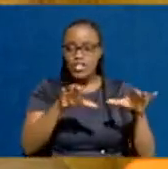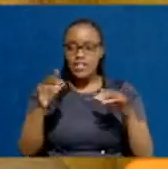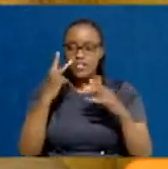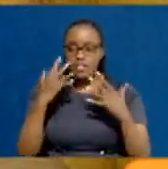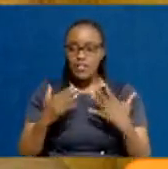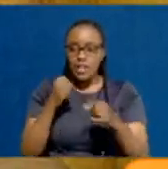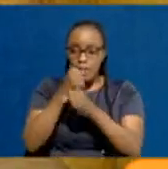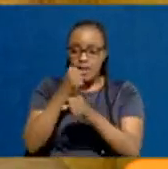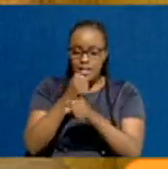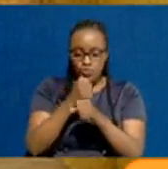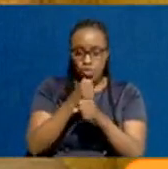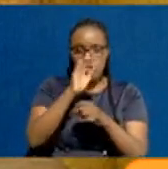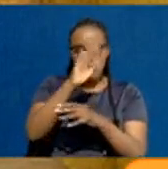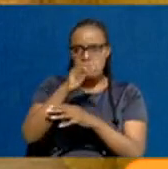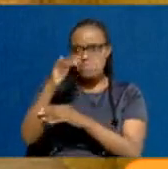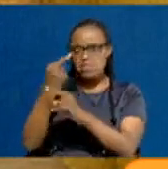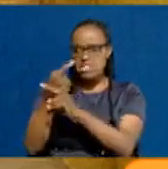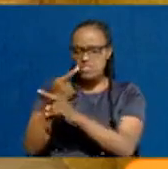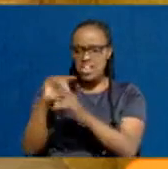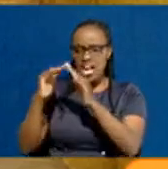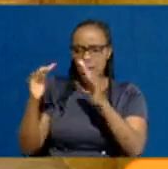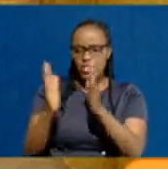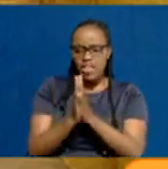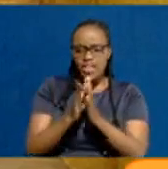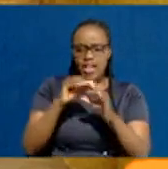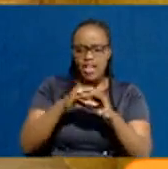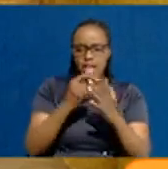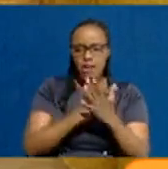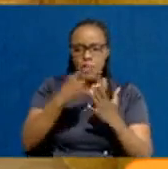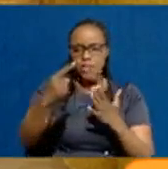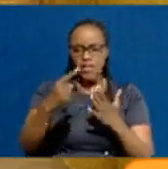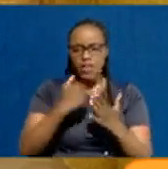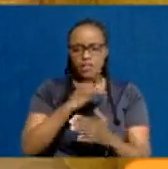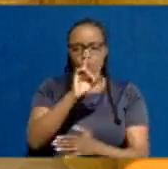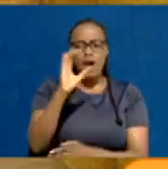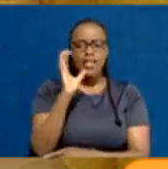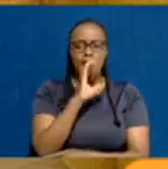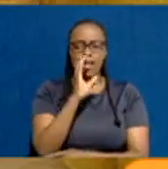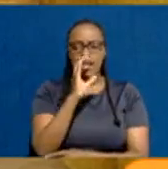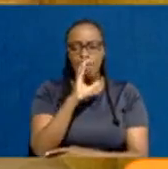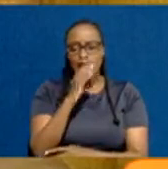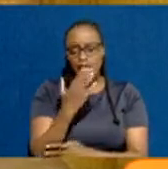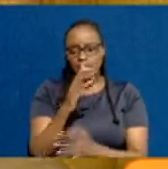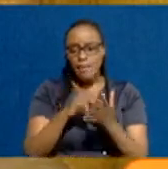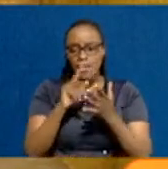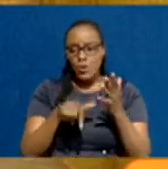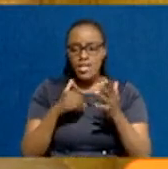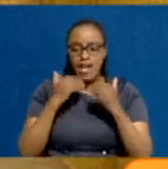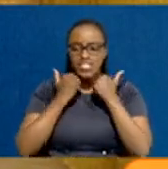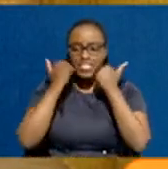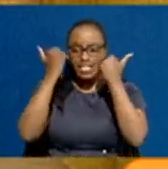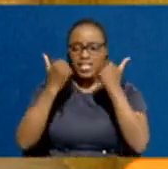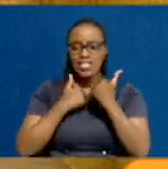mimi nafanya interior. Maybe napata kwa wiki client moja. So unapata atakuwa na